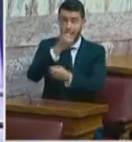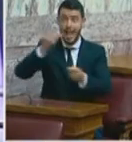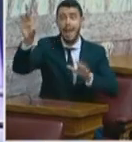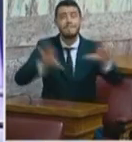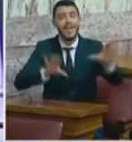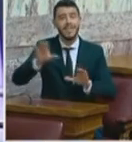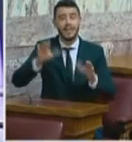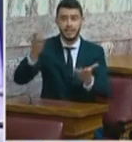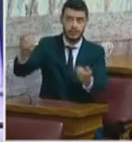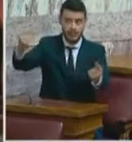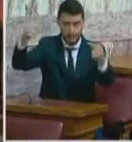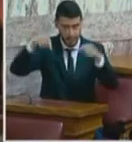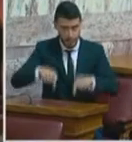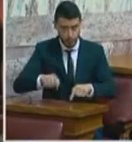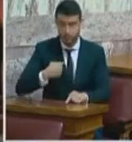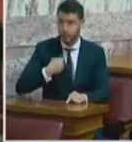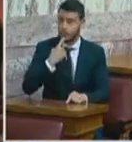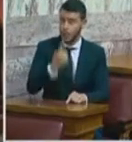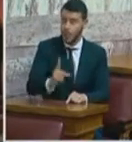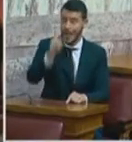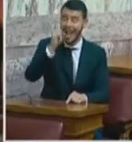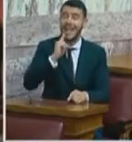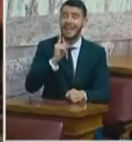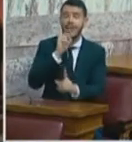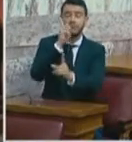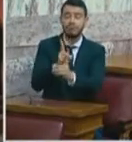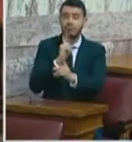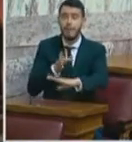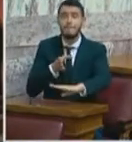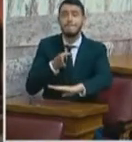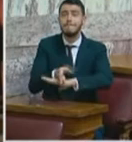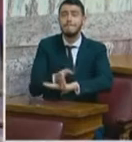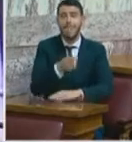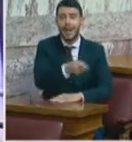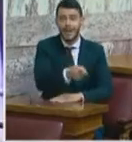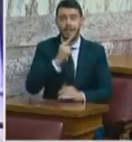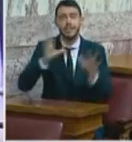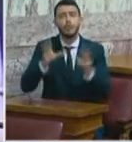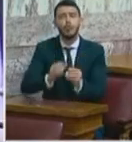Εγώ αναφέρθηκα σε μια συγκεκριμένη παρέμβασή σας σε εκδήλωση του Συνδέσμου Έλληνων Βιομηχάνων,